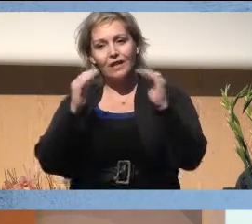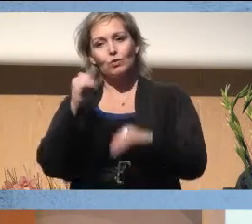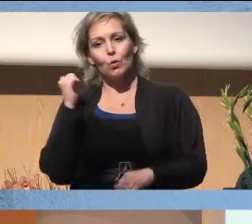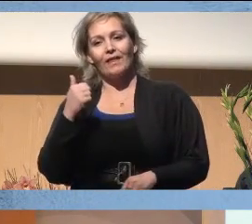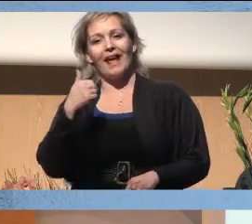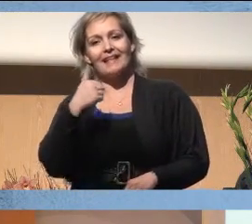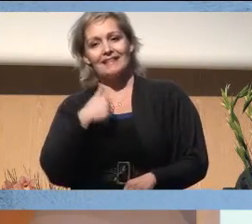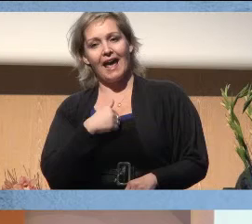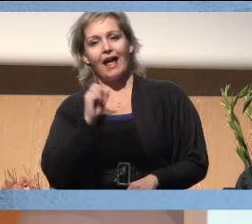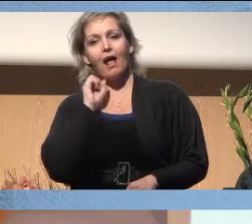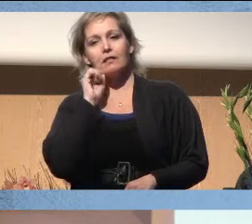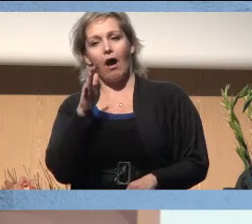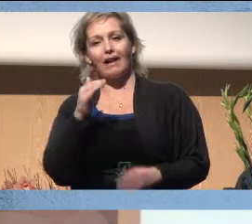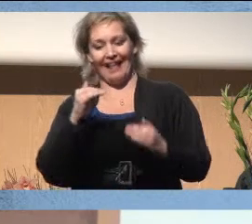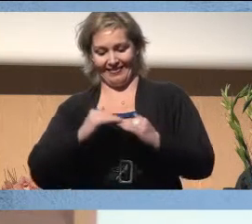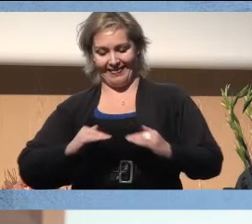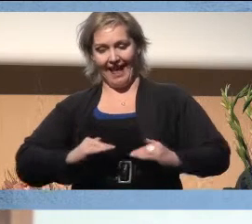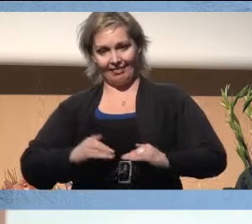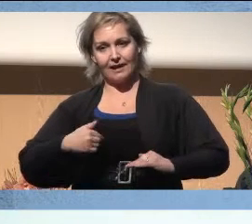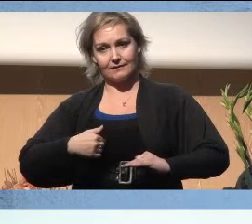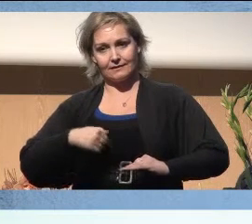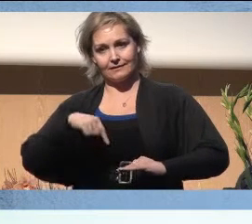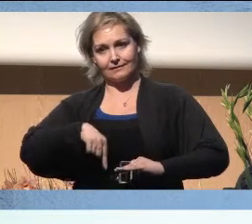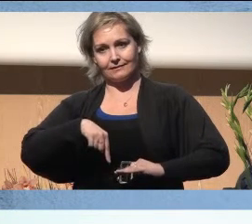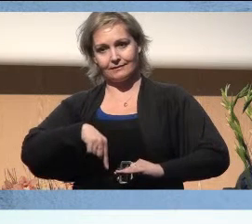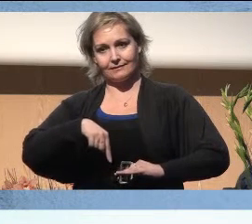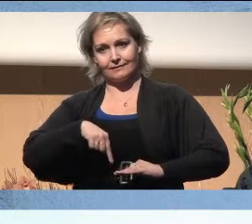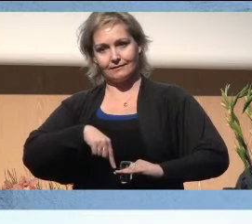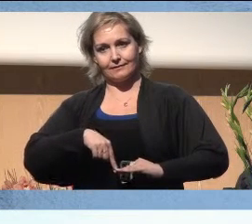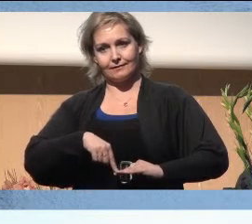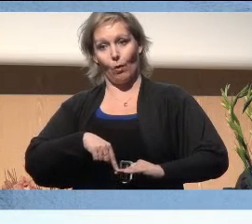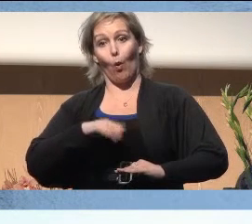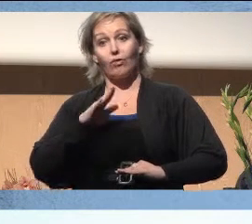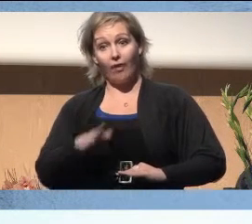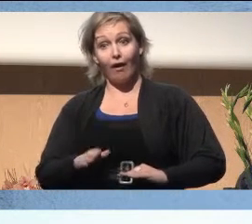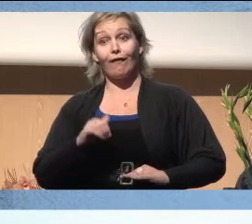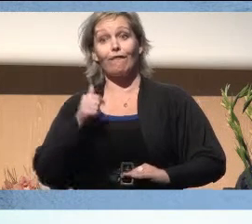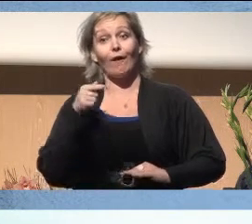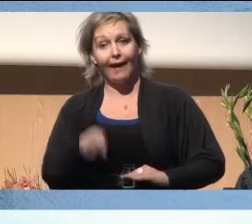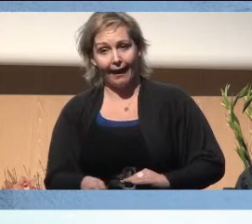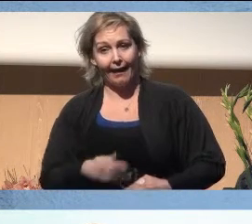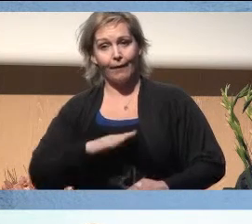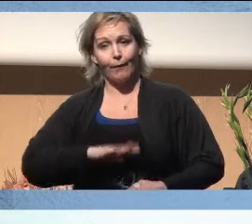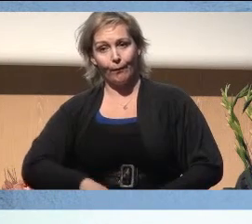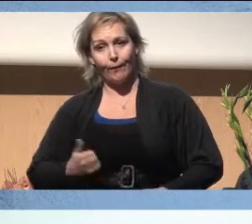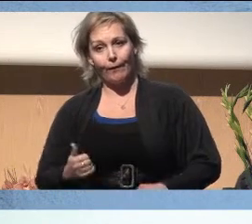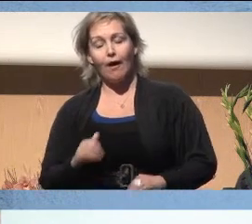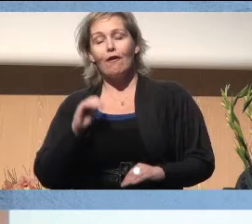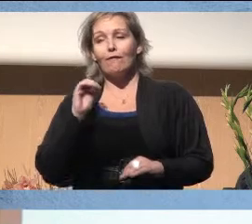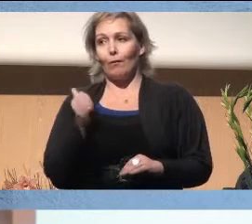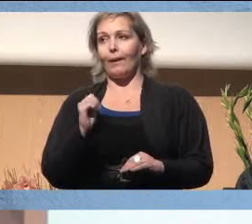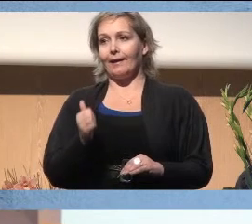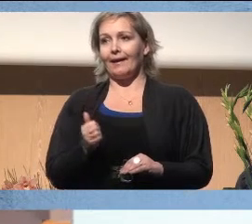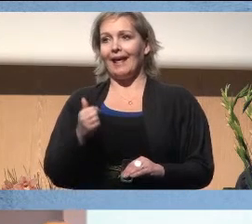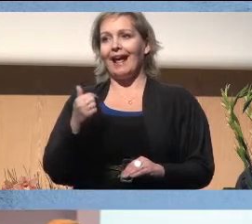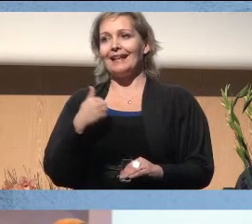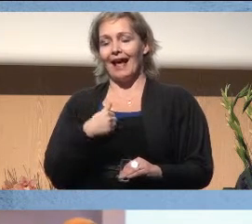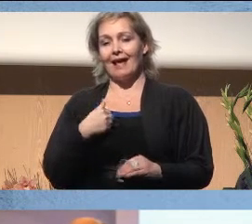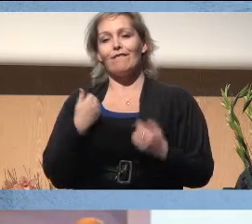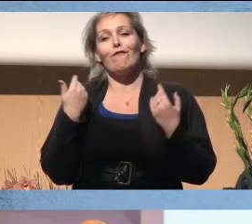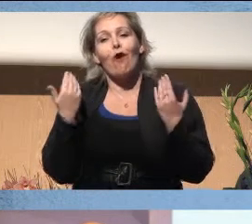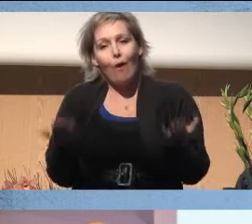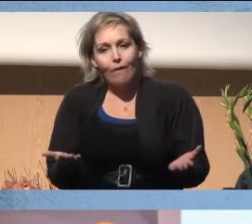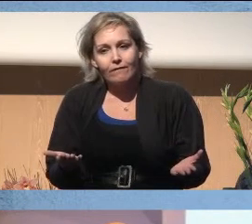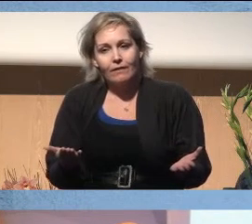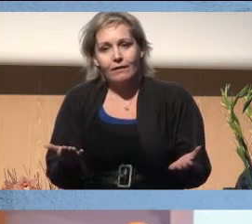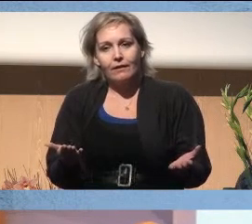Jeg til daglig nederst nedi her. Og takk for det. Fordi jeg får lov, det